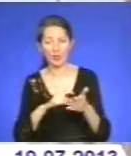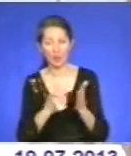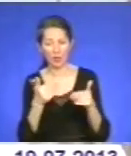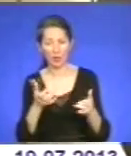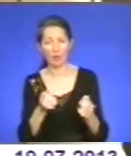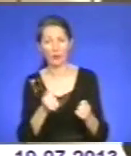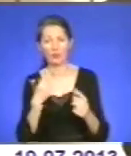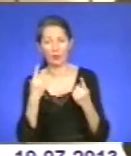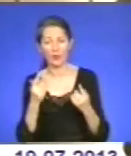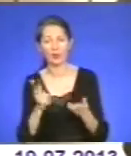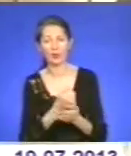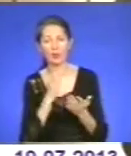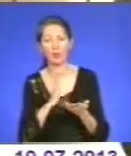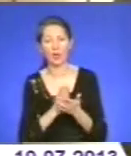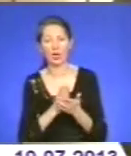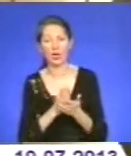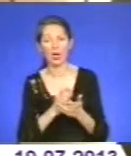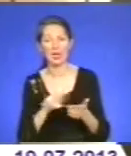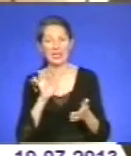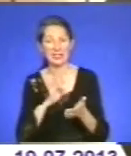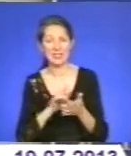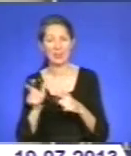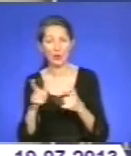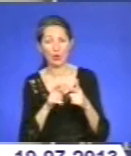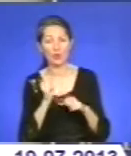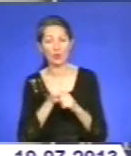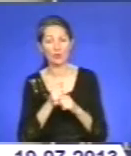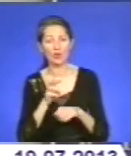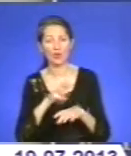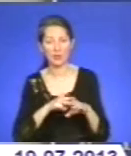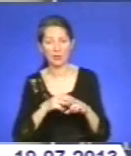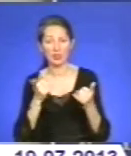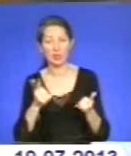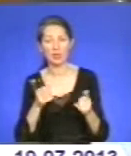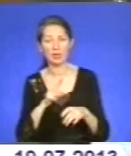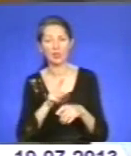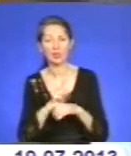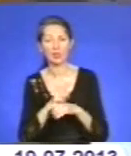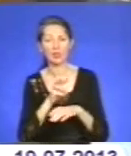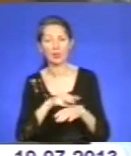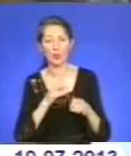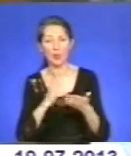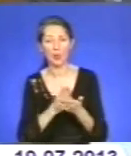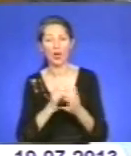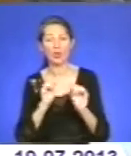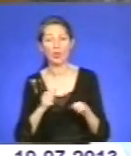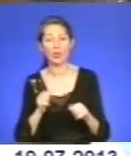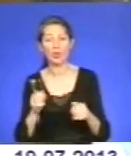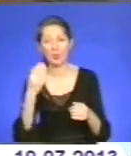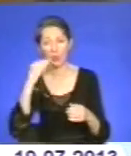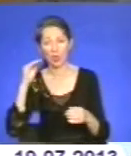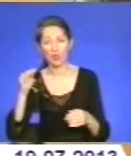відкриття у Тернополі центру підготовки працівників міліції. Відтепер тернопільські міліціонери мають змогу вдосконалювати професійні